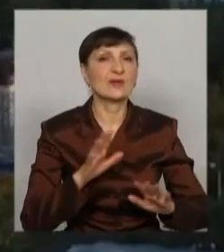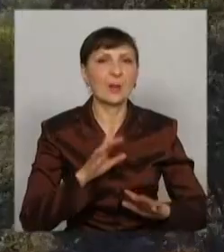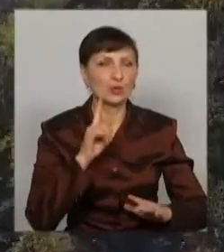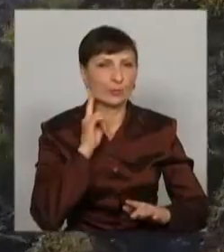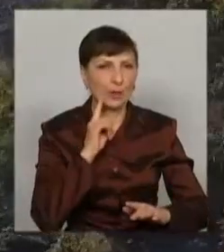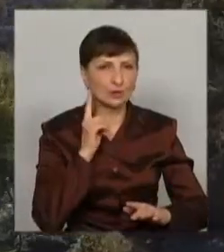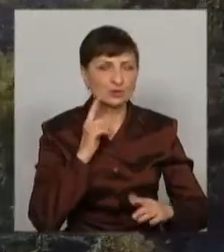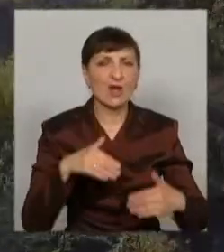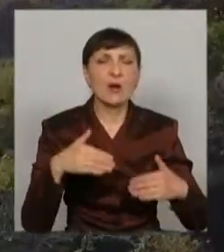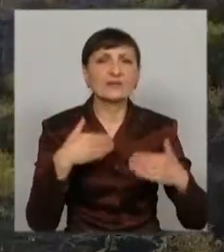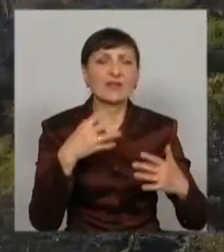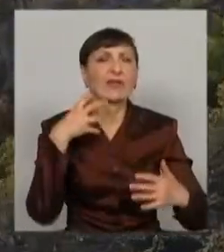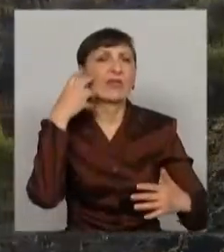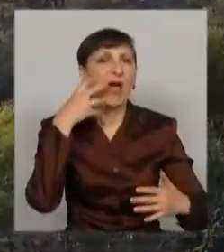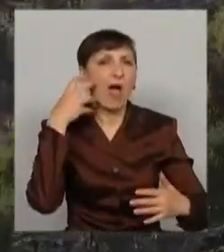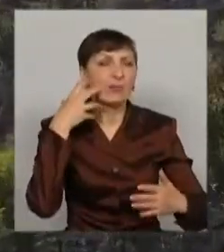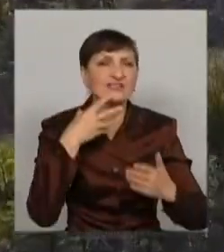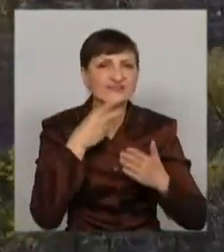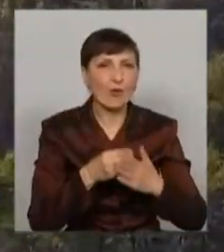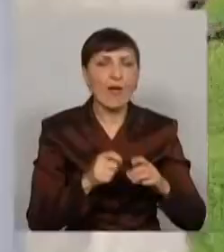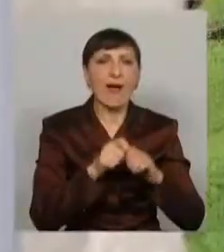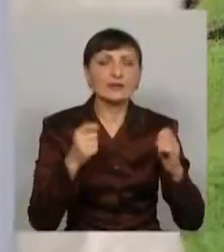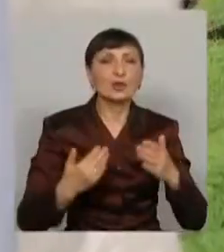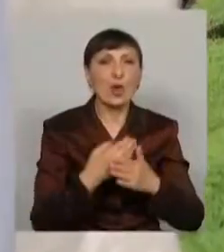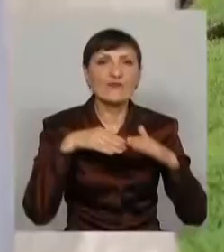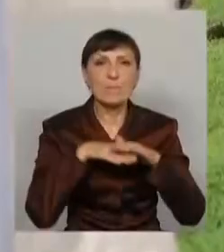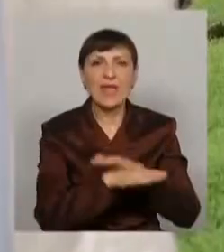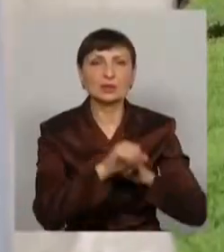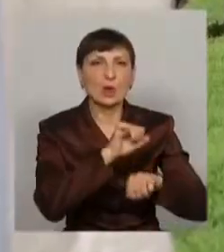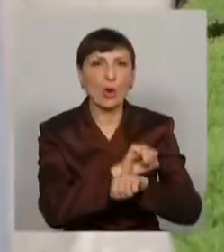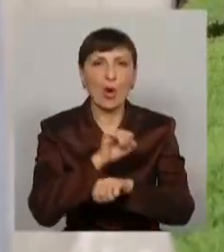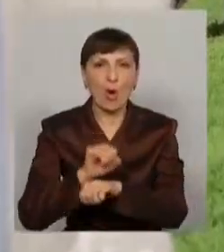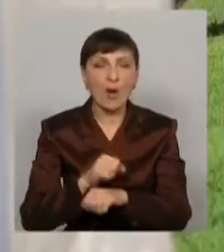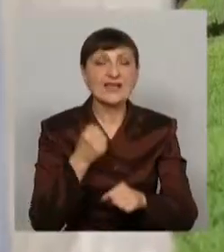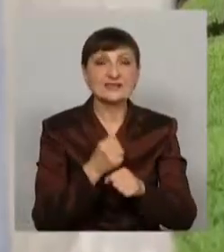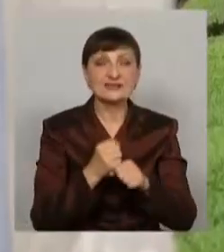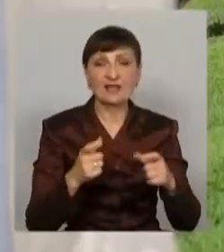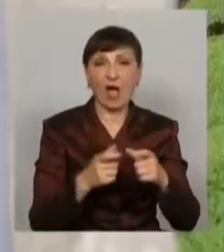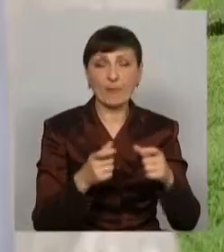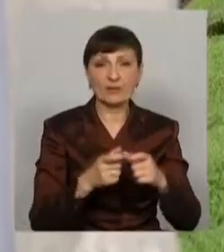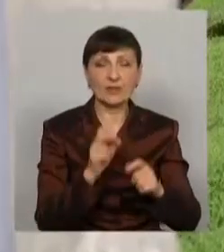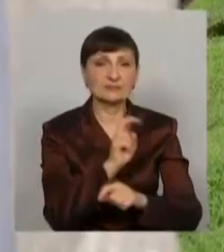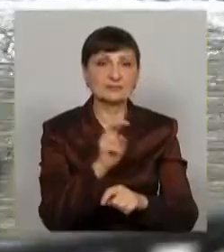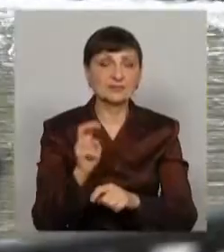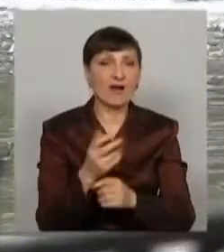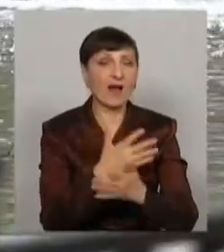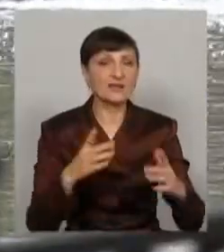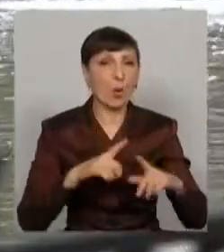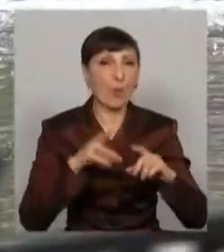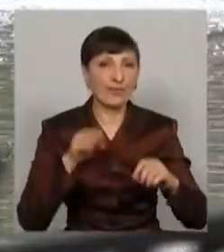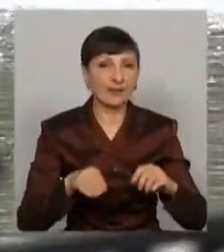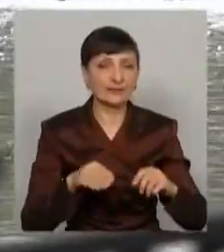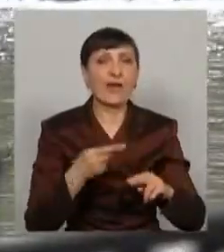молодежи, продвигать яблочный бренд, открыть новые станции метрополитена, сделать абонементы для посещения культурных объектов. Это лишь